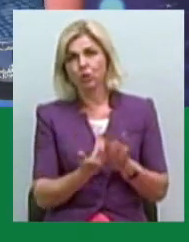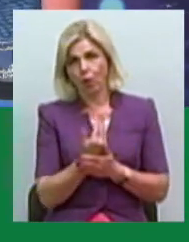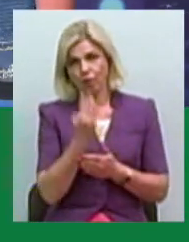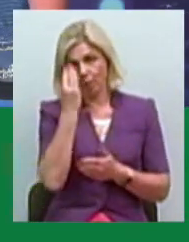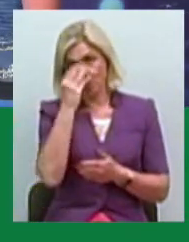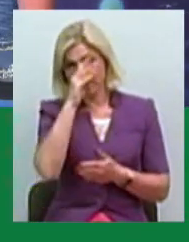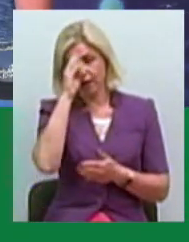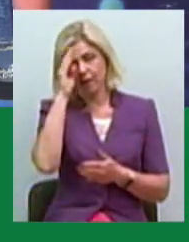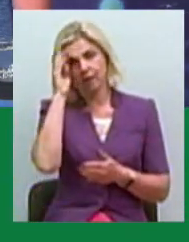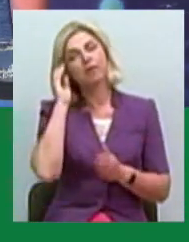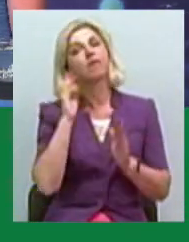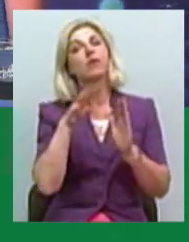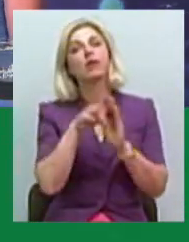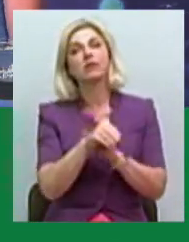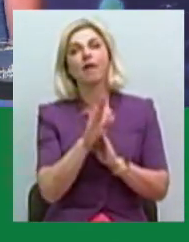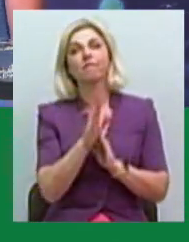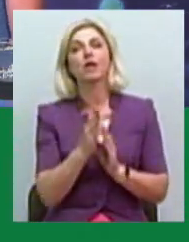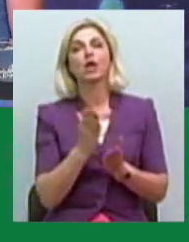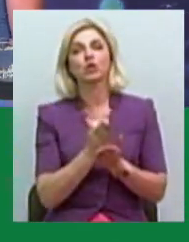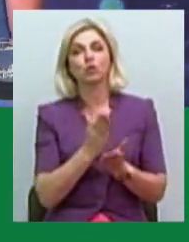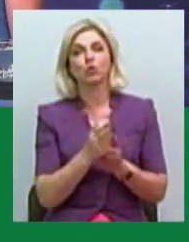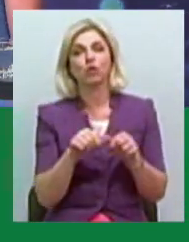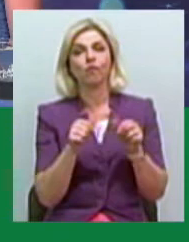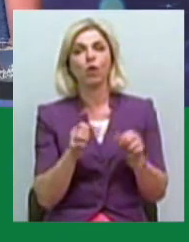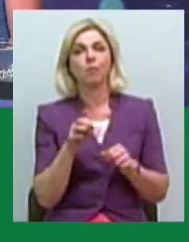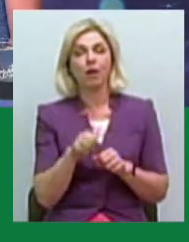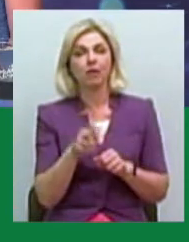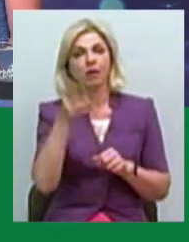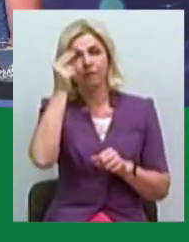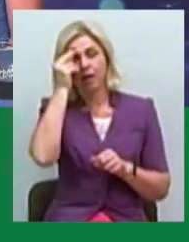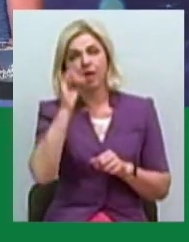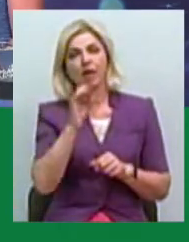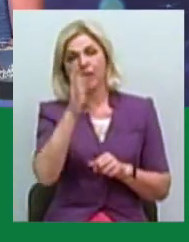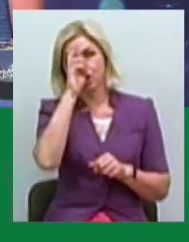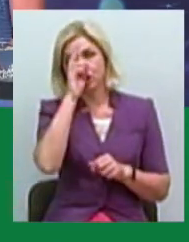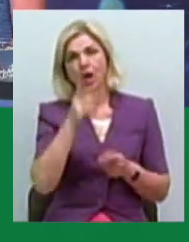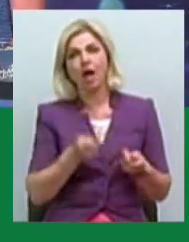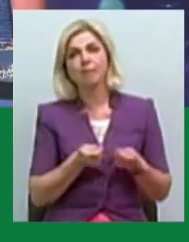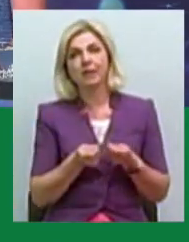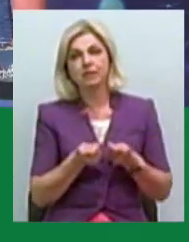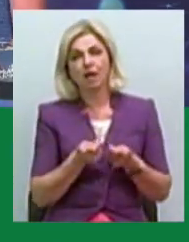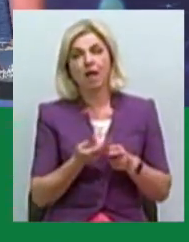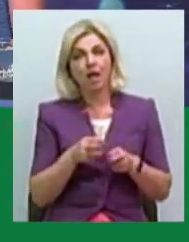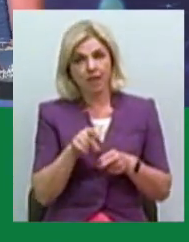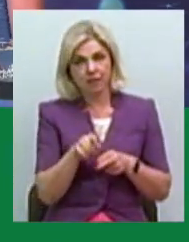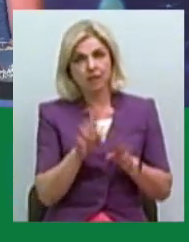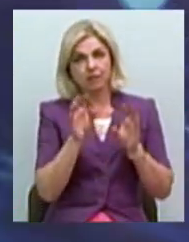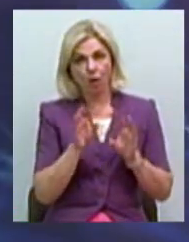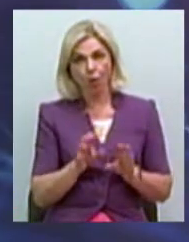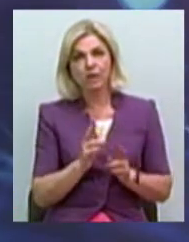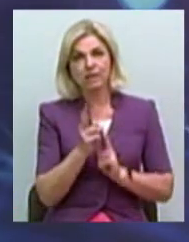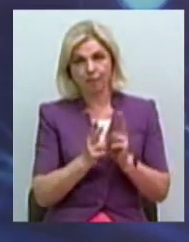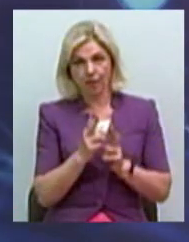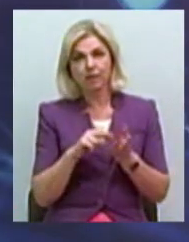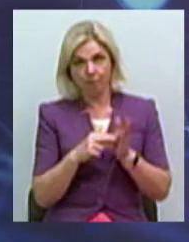модель вкласти в існуючий формат, так би мовити, враховуючи і наші районні державні адміністрації. Ці законодавчі зміни плануються? Значить,